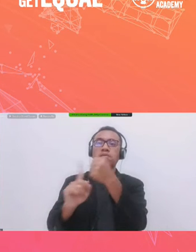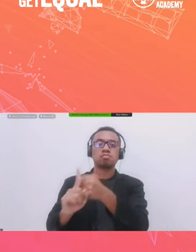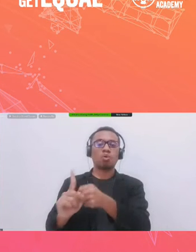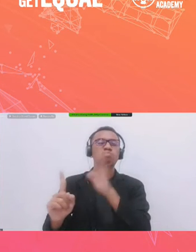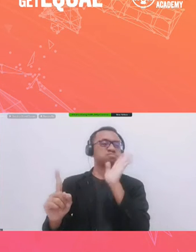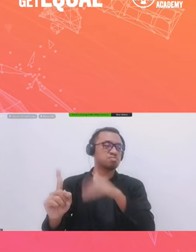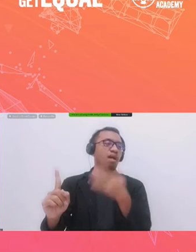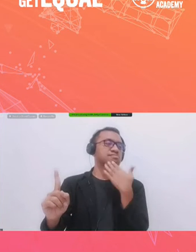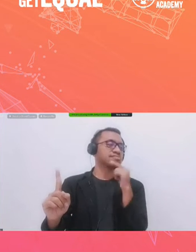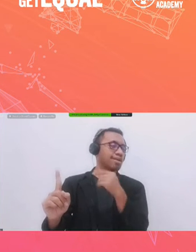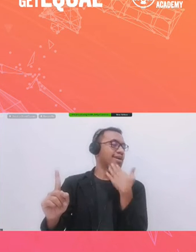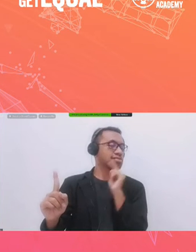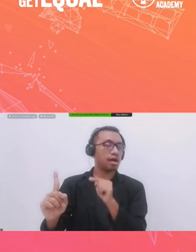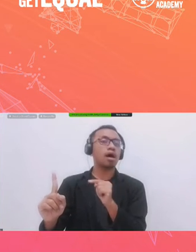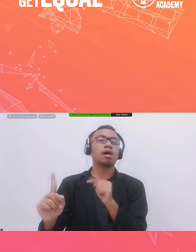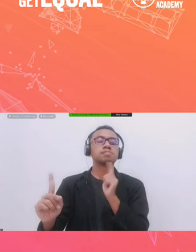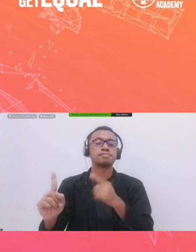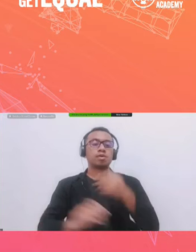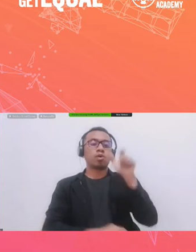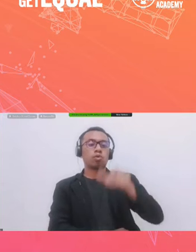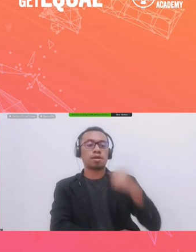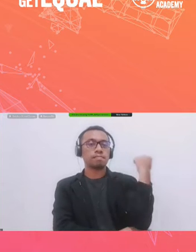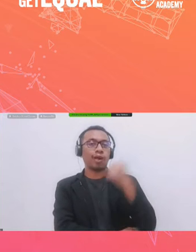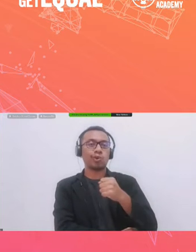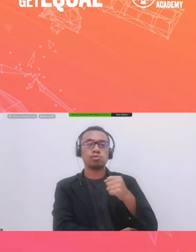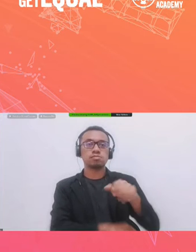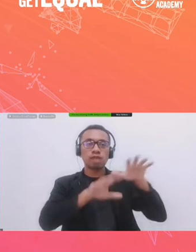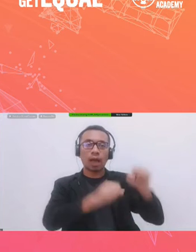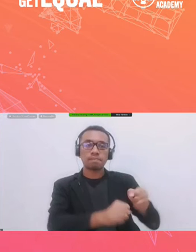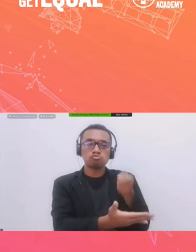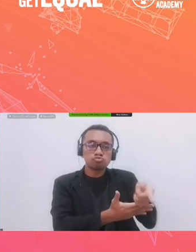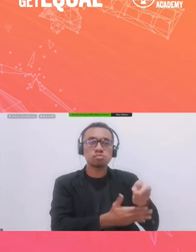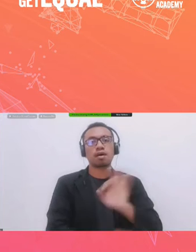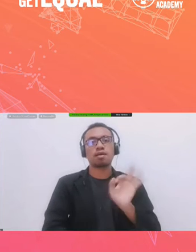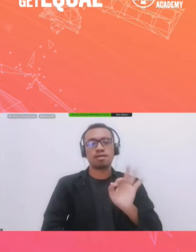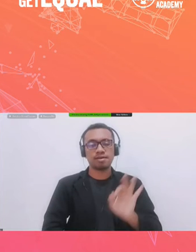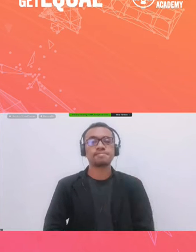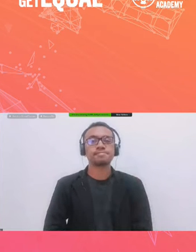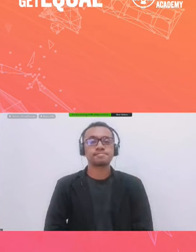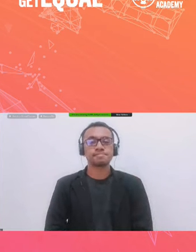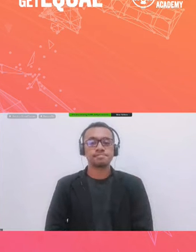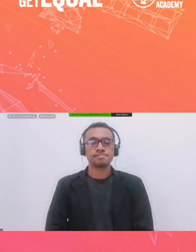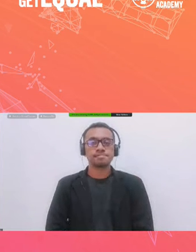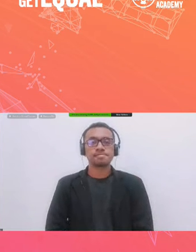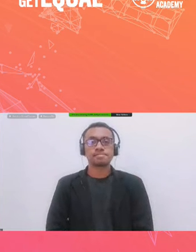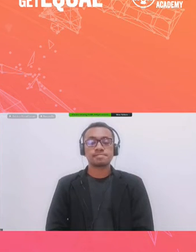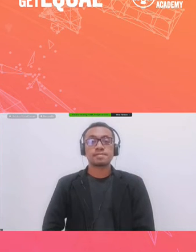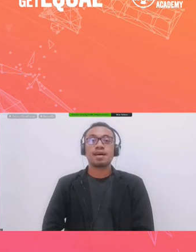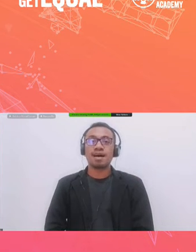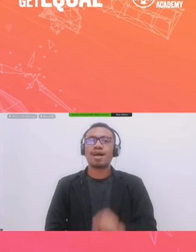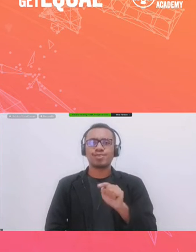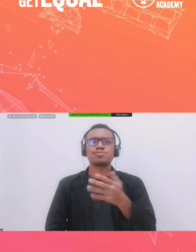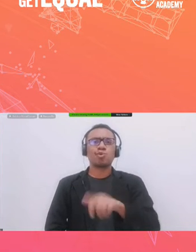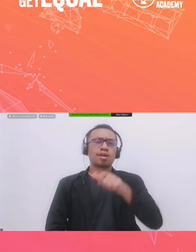pelakunya tidak dipastikan bertanggung jawab terhadap apa yang dilakukan. Ini menjadi hal yang seakan-akan normal